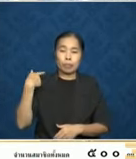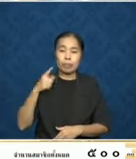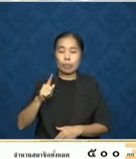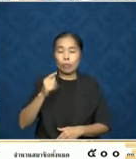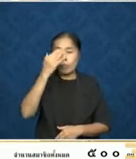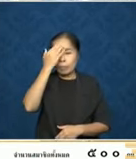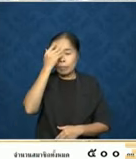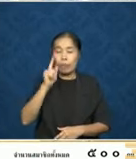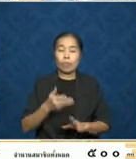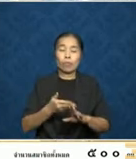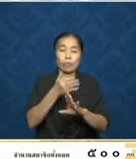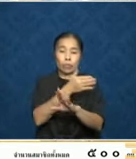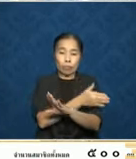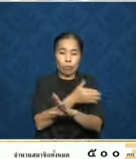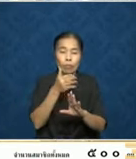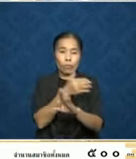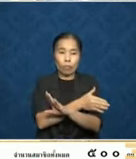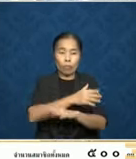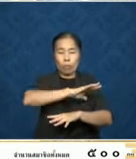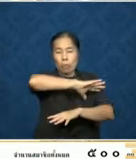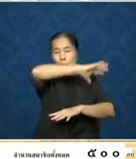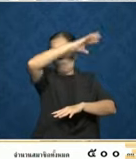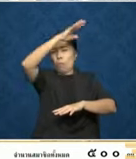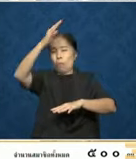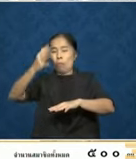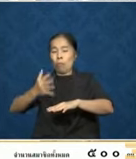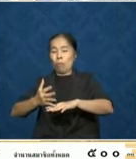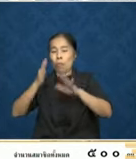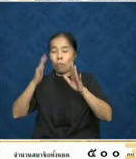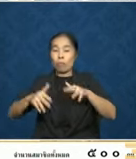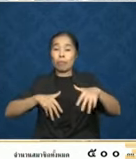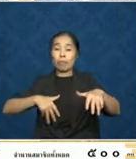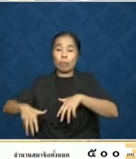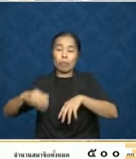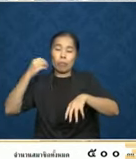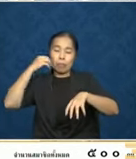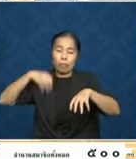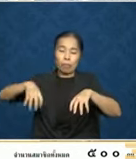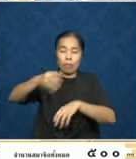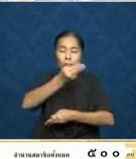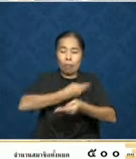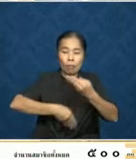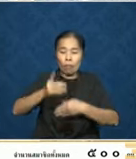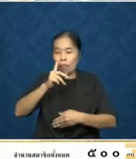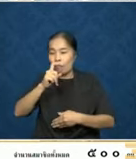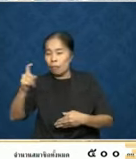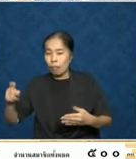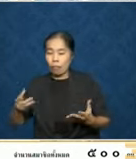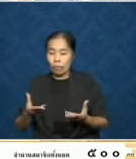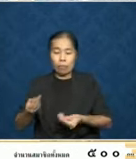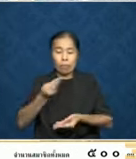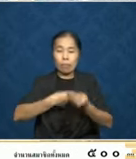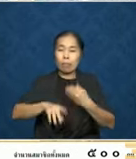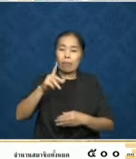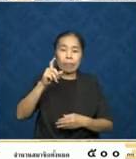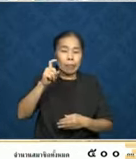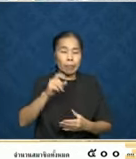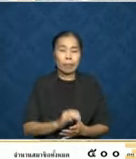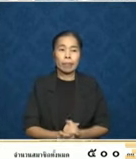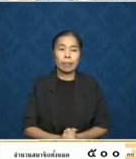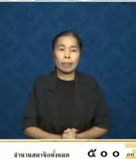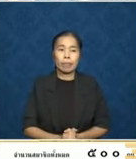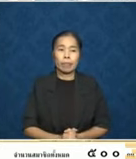อนเนี่ยเป็นเรียกว่าเป็นภูเขาขยะประชาชนแถวนั้นน่ะที่ขายไม่ได้แล้วนะครับต้องขออนุญาตนิดนึงนะครับว่าเ